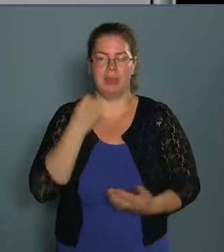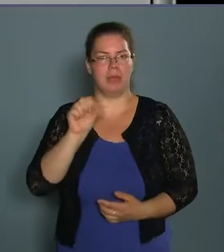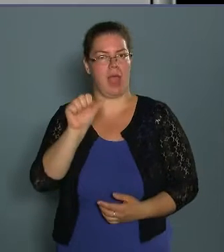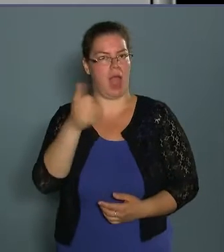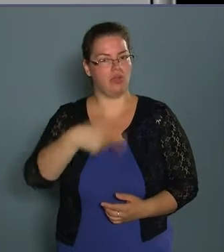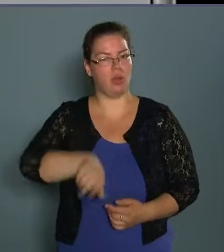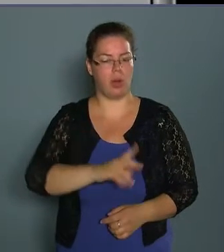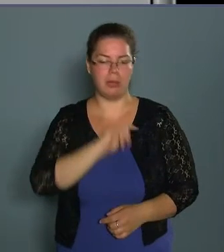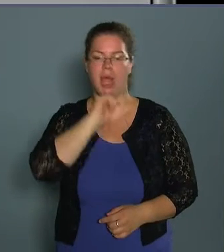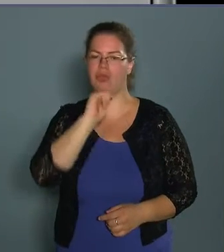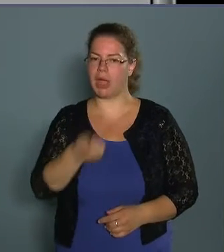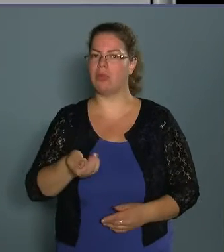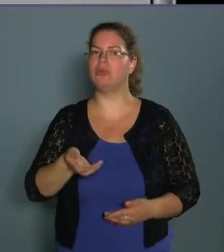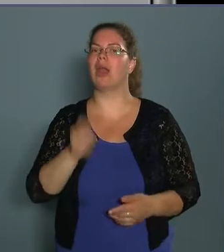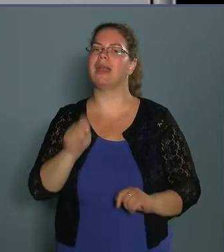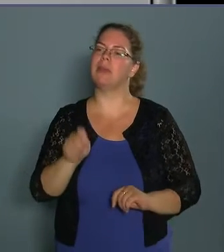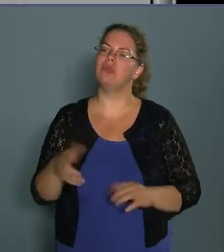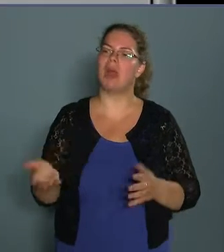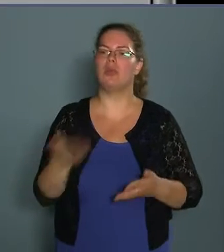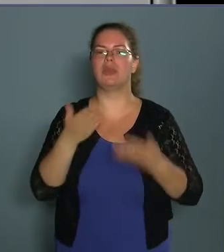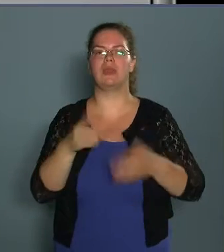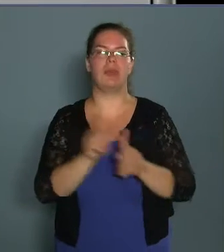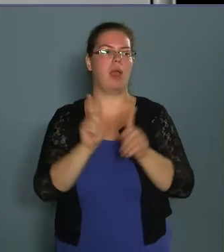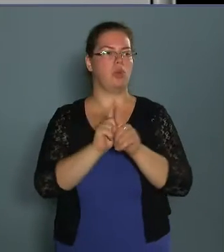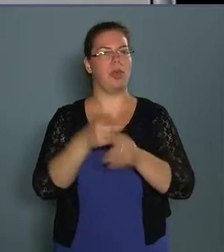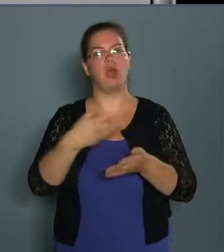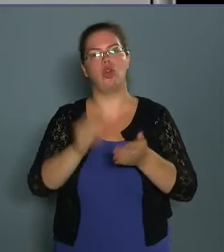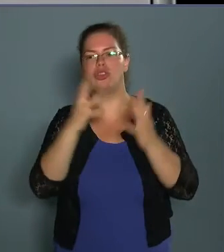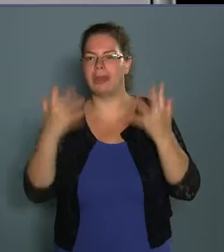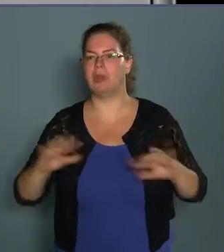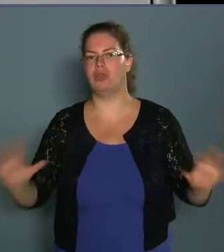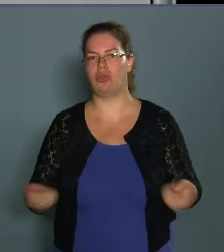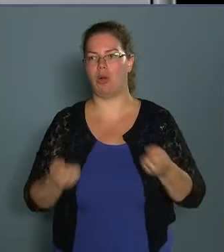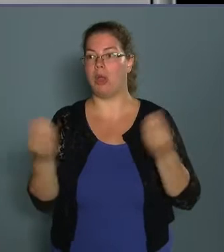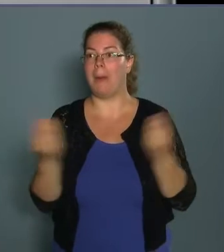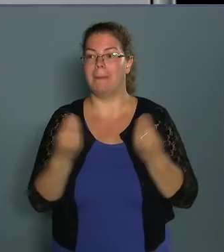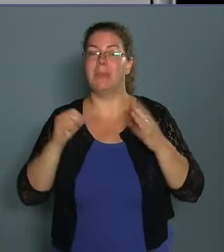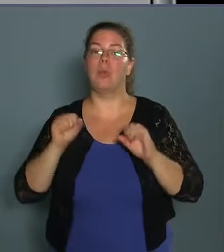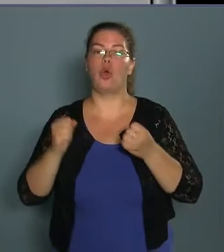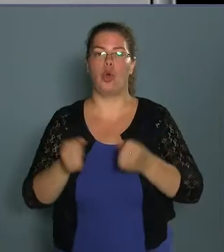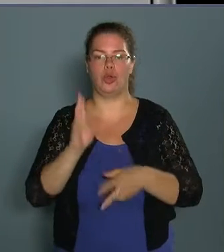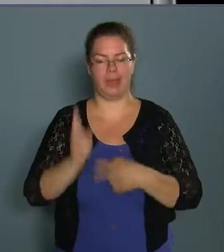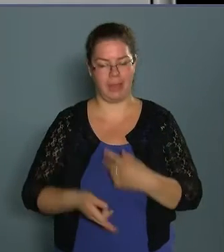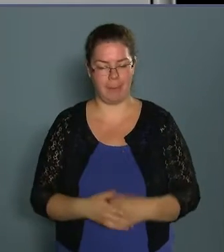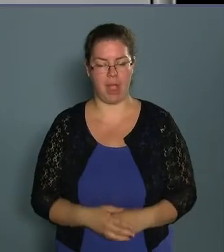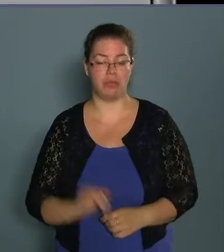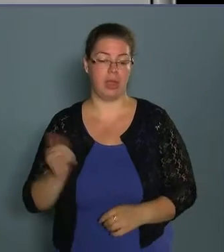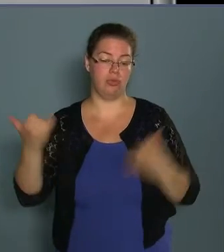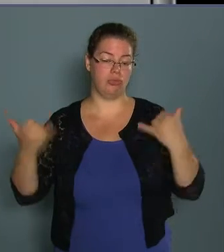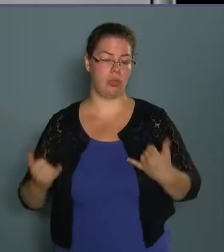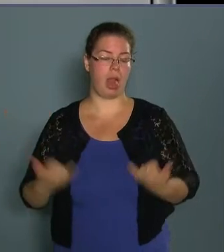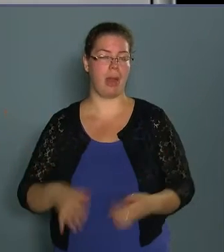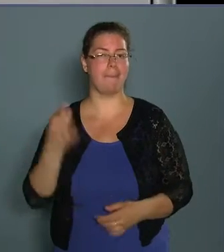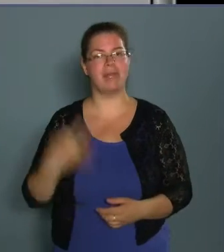első körben sikerült a képviselőtestületnek egy olyan költségvetést alkotnia, amely működőképes, hiszen